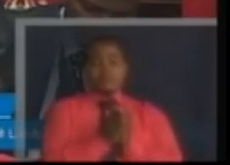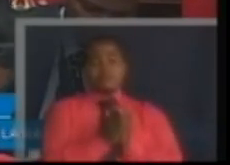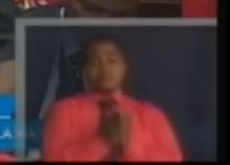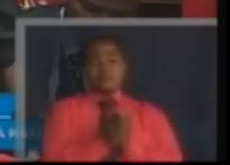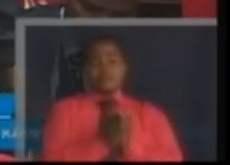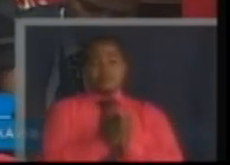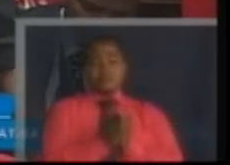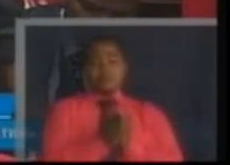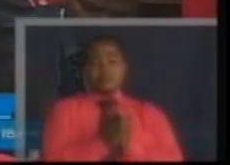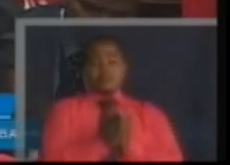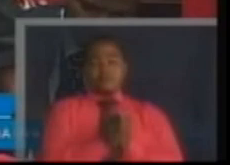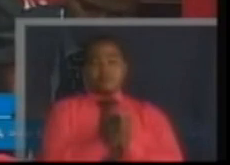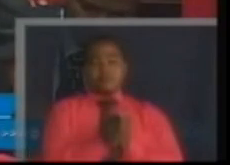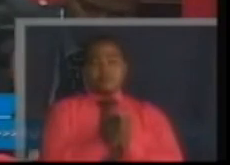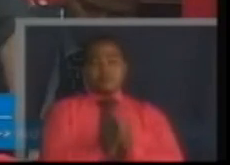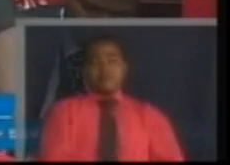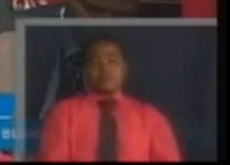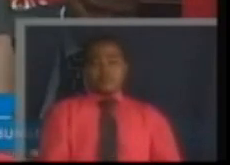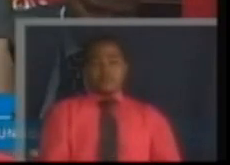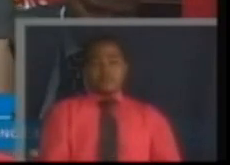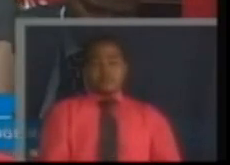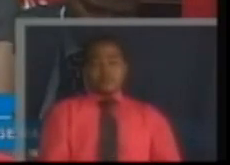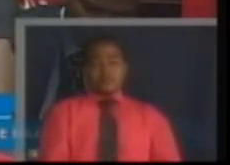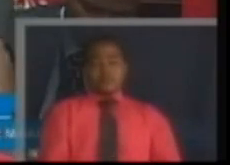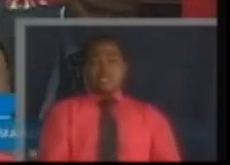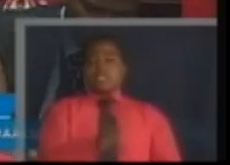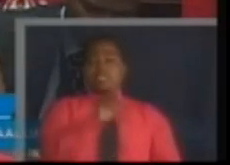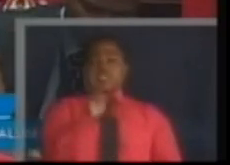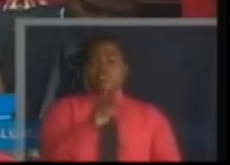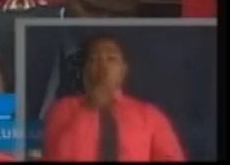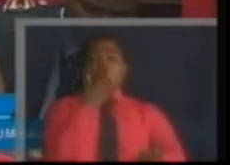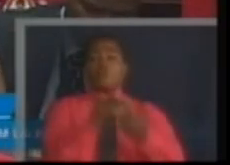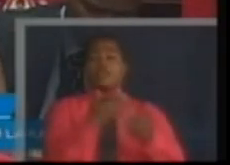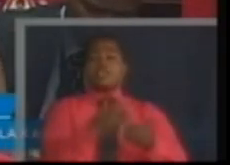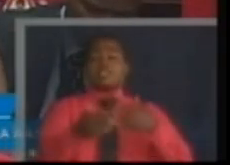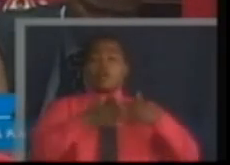badala ya kupendekeza kwamba tufanye kazi mpaka saa 7